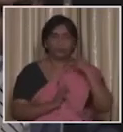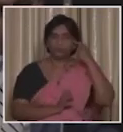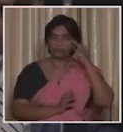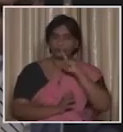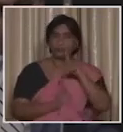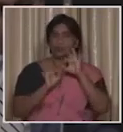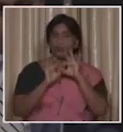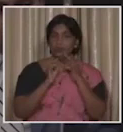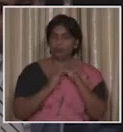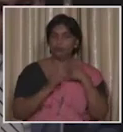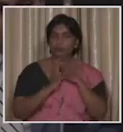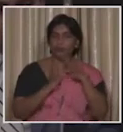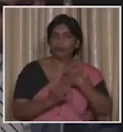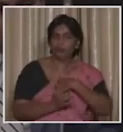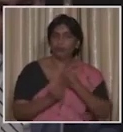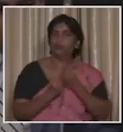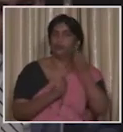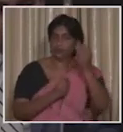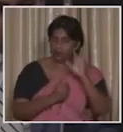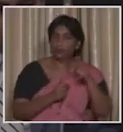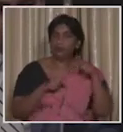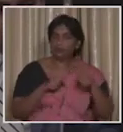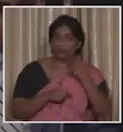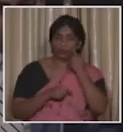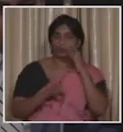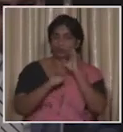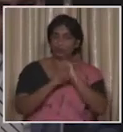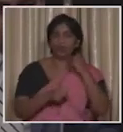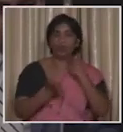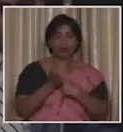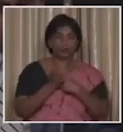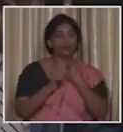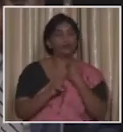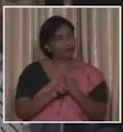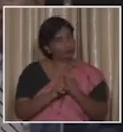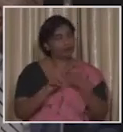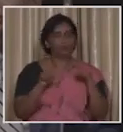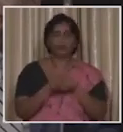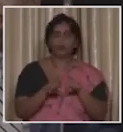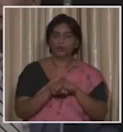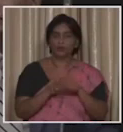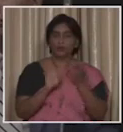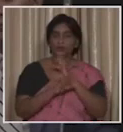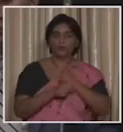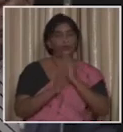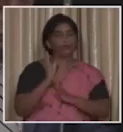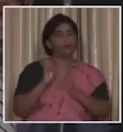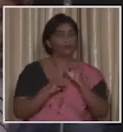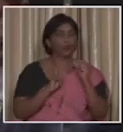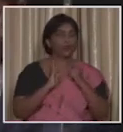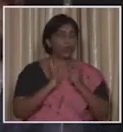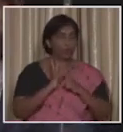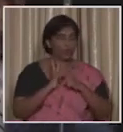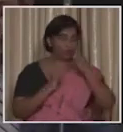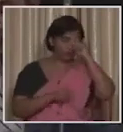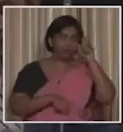කරමින් එතුමාගේ පවුලයාට අපේ බලවත් සංවේග පුද කරන ගමන්ම අද ශෝකය පළ කරන රාජා කුල්ලුරේ මැතිතුමාටත් ඒ වගේම හිටපු රාජ්‍ය අමාත්‍ය උපාලි දසනායක